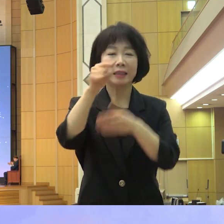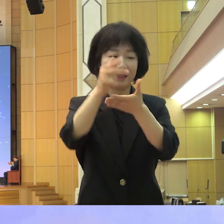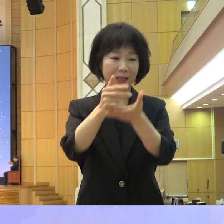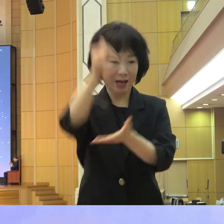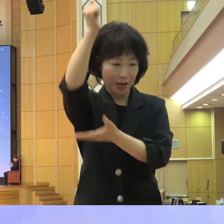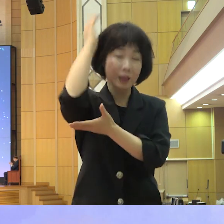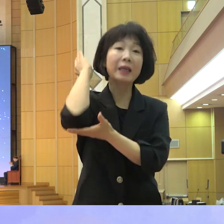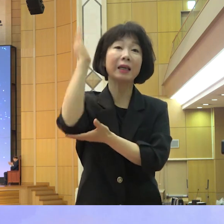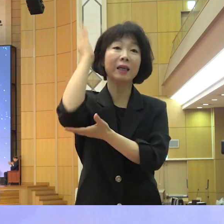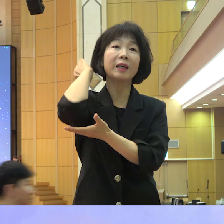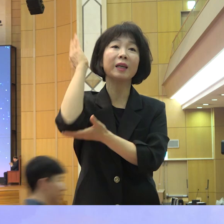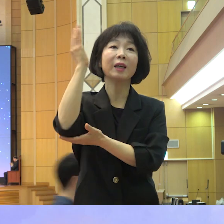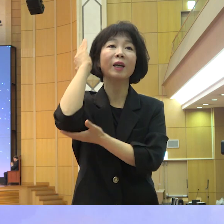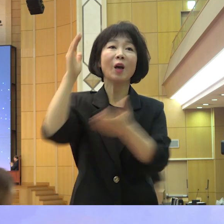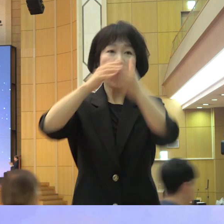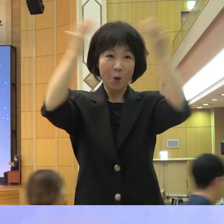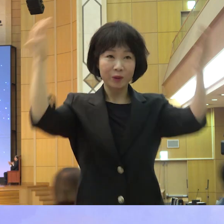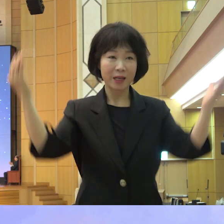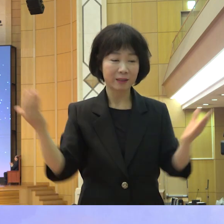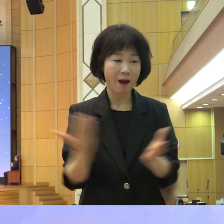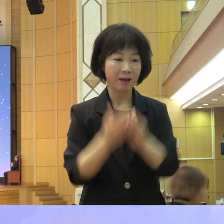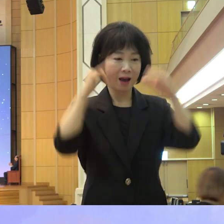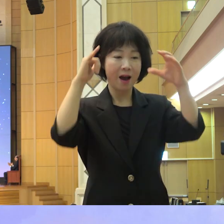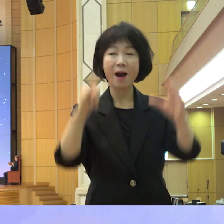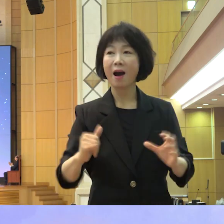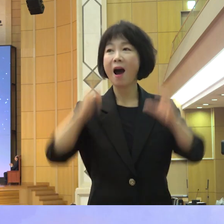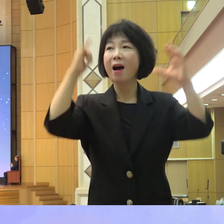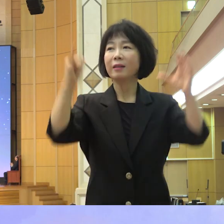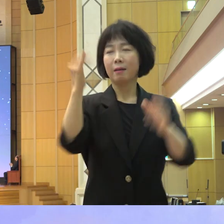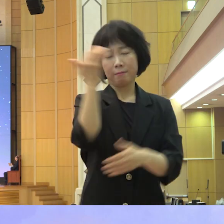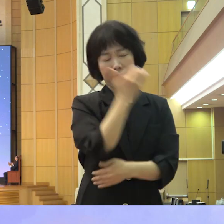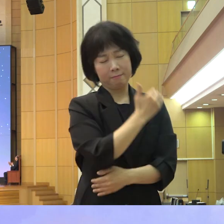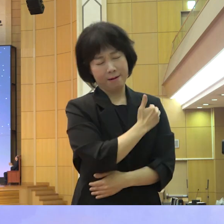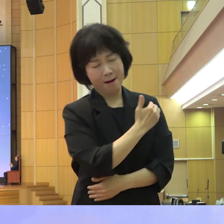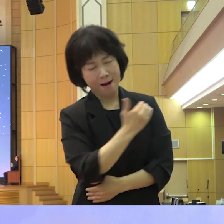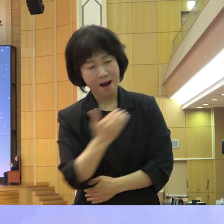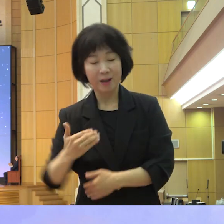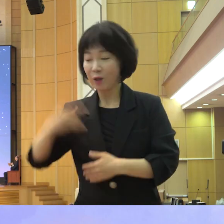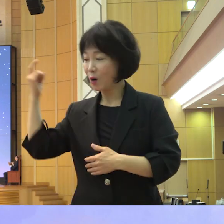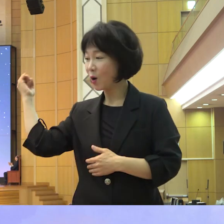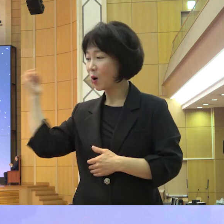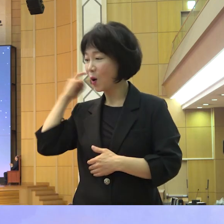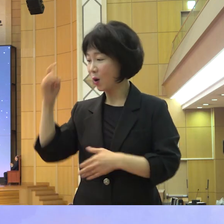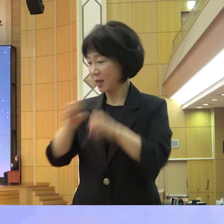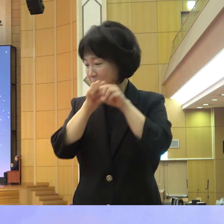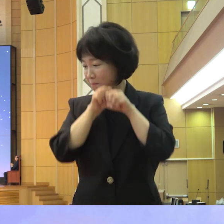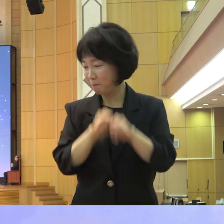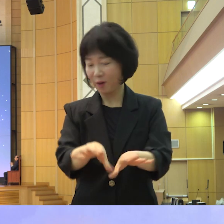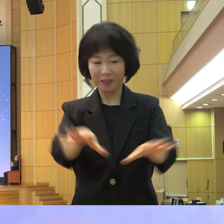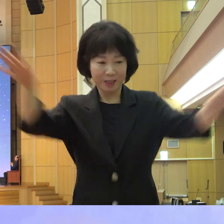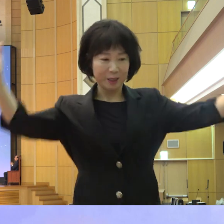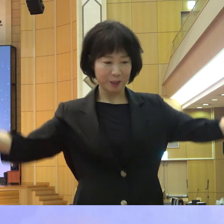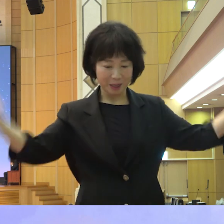그 이야기 온 세상 가득 울려 퍼지리.